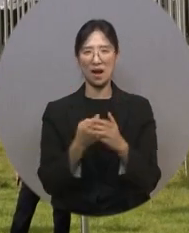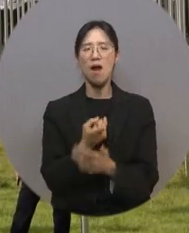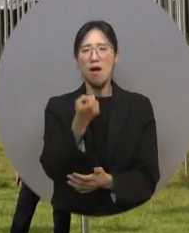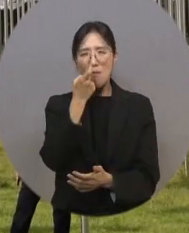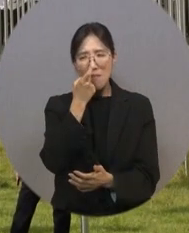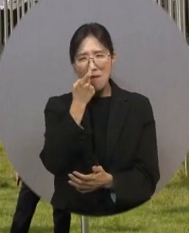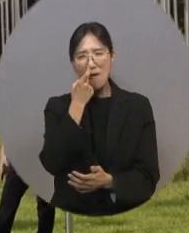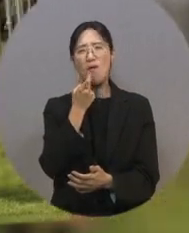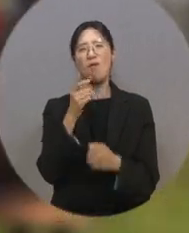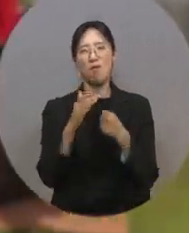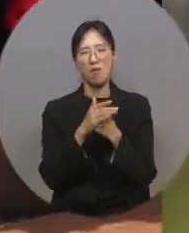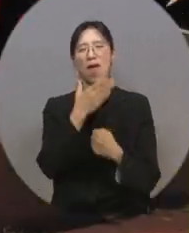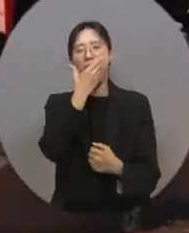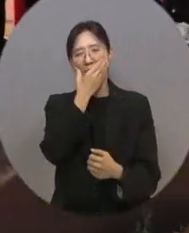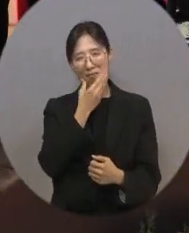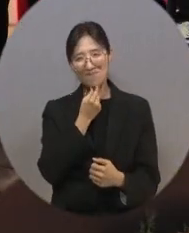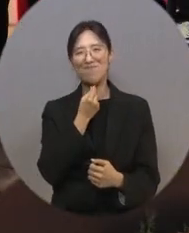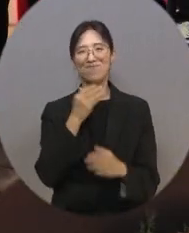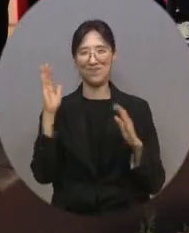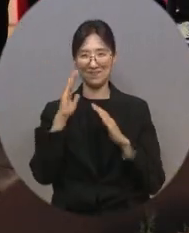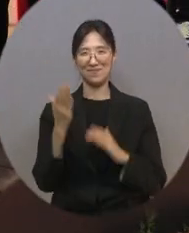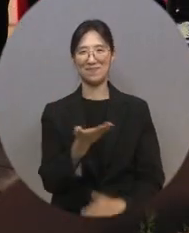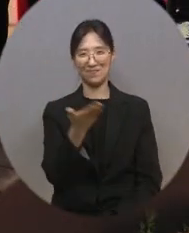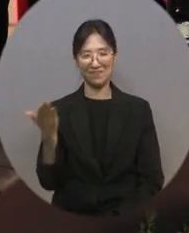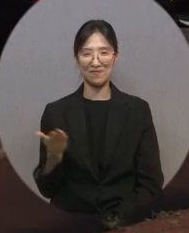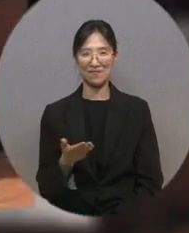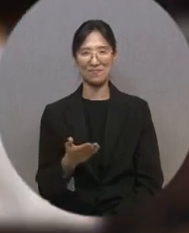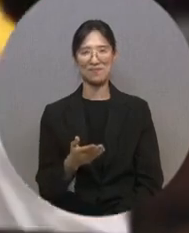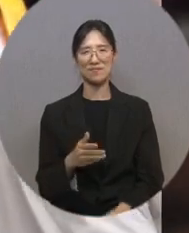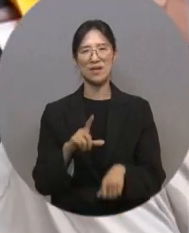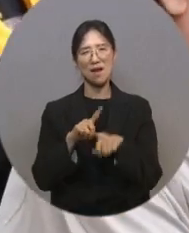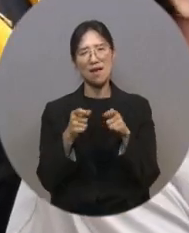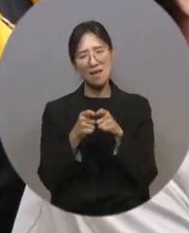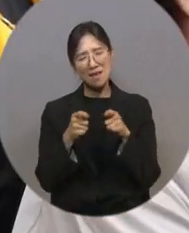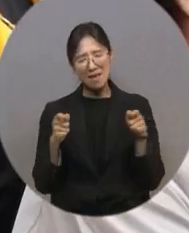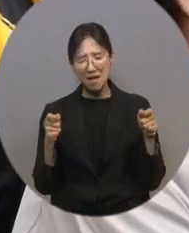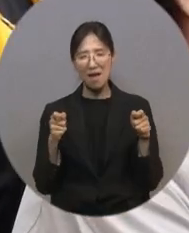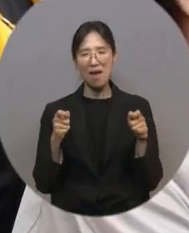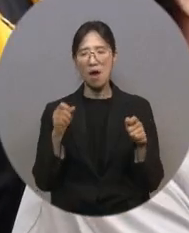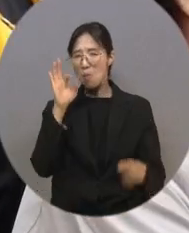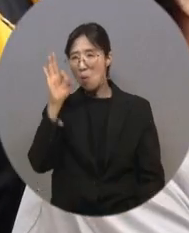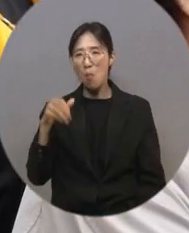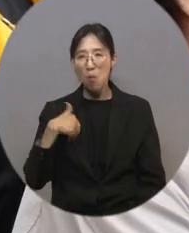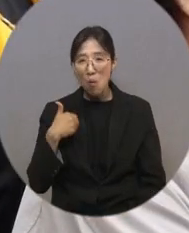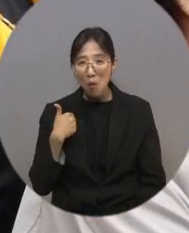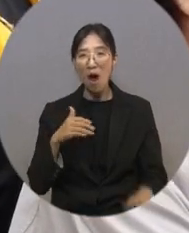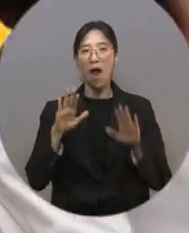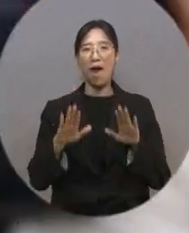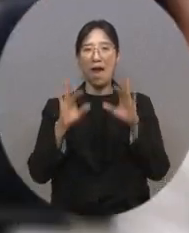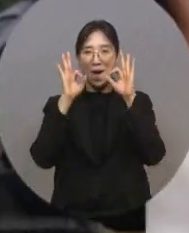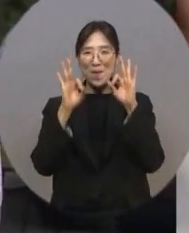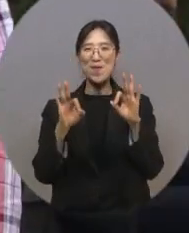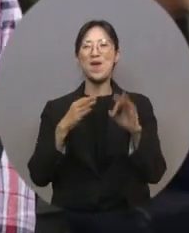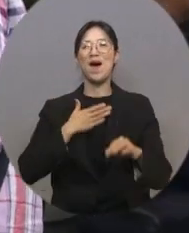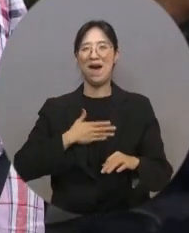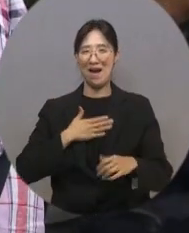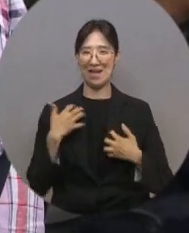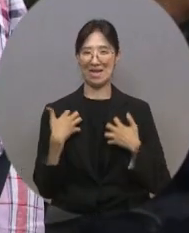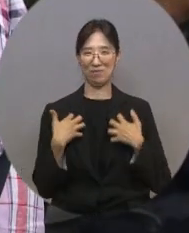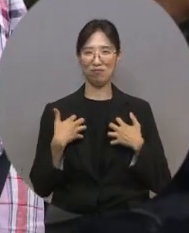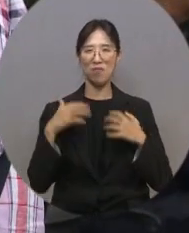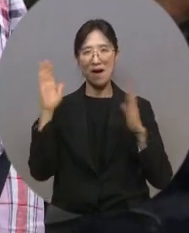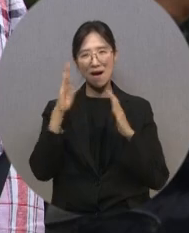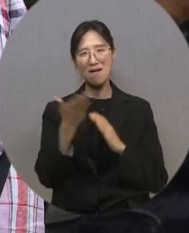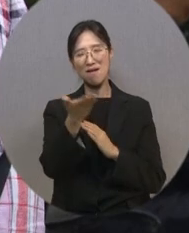있어 행복한 학생들. 긴 세월 볼 수 없었던 것들을 보게 된 그 기쁨은 학생들의